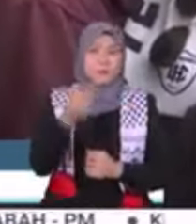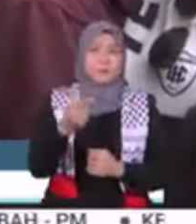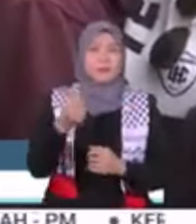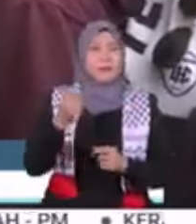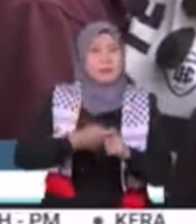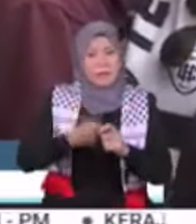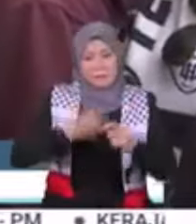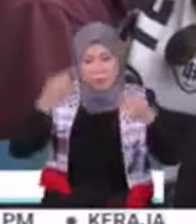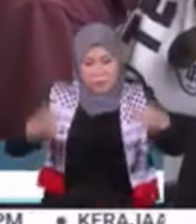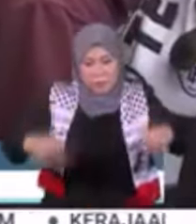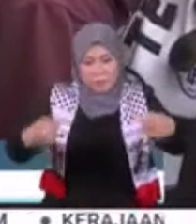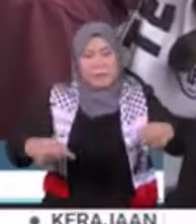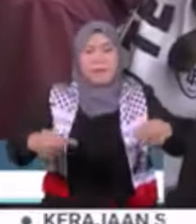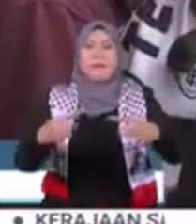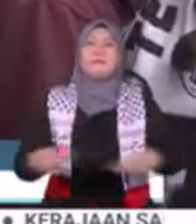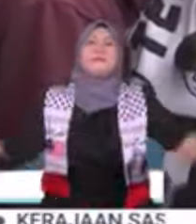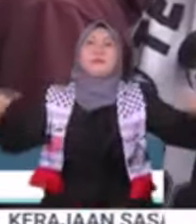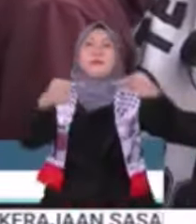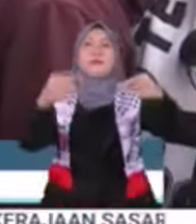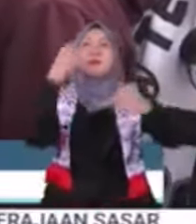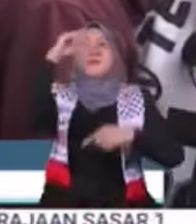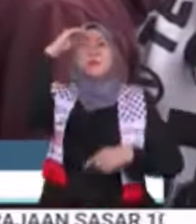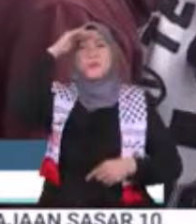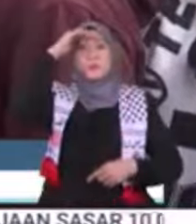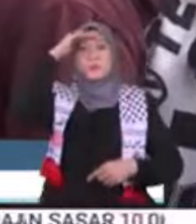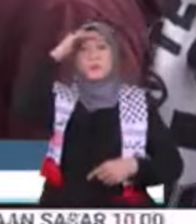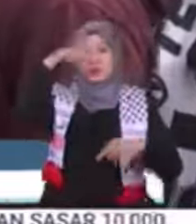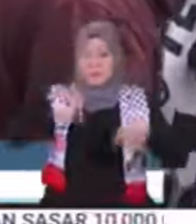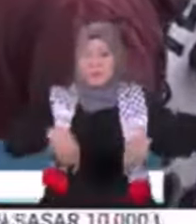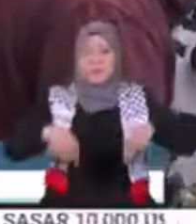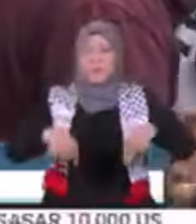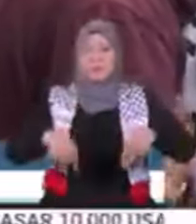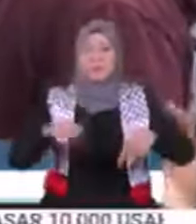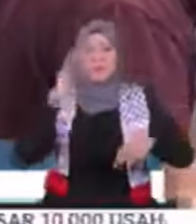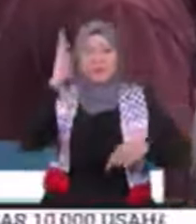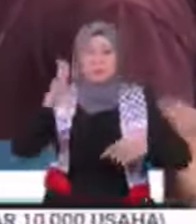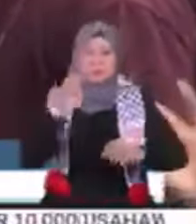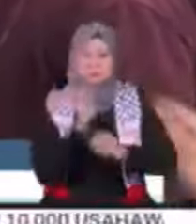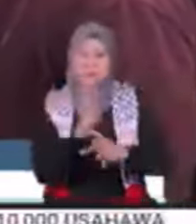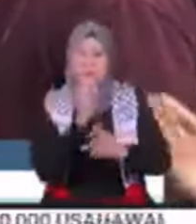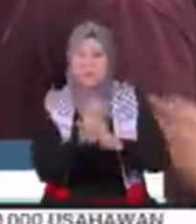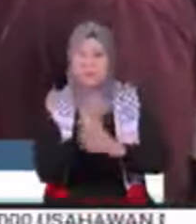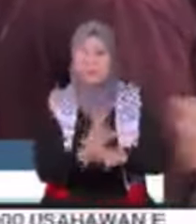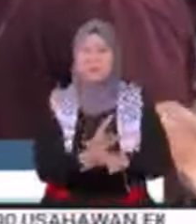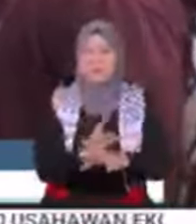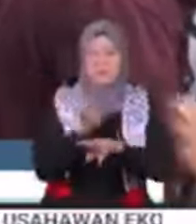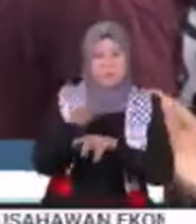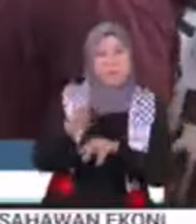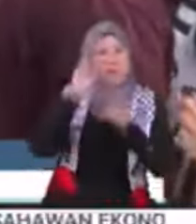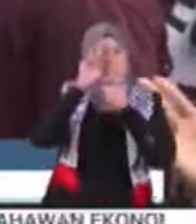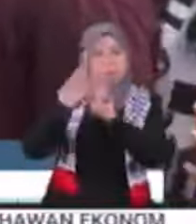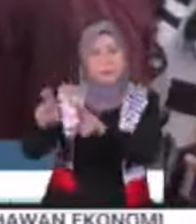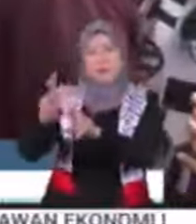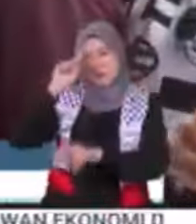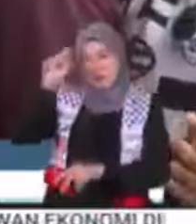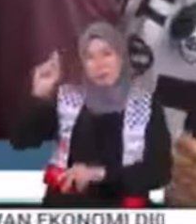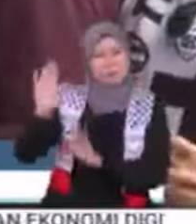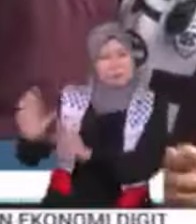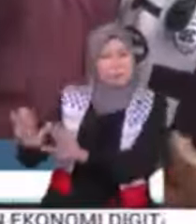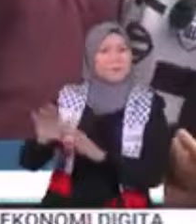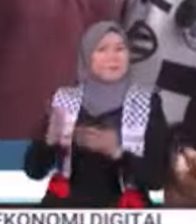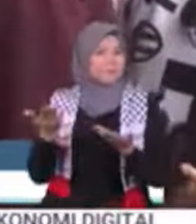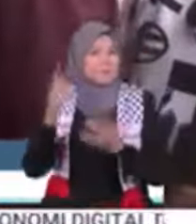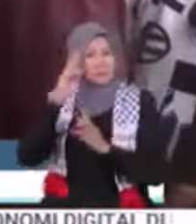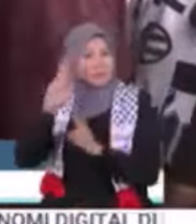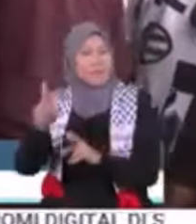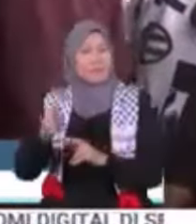every game adalah final game untuk JDT. So saya rasa hari ini kita akan main sungguh-sungguh dan kita tetap hormat pada Terengganu. Okay, baik